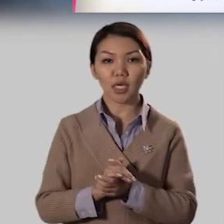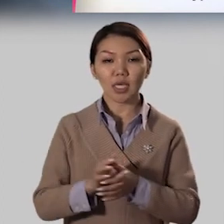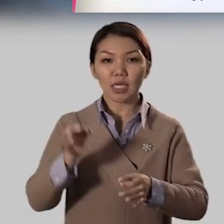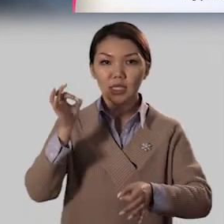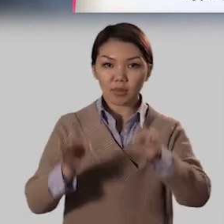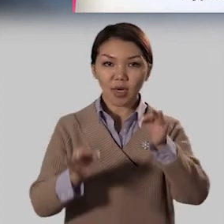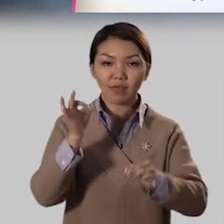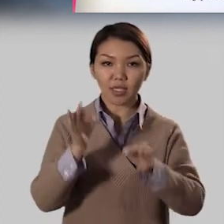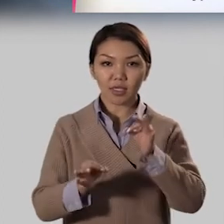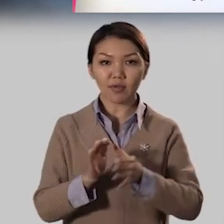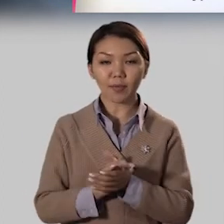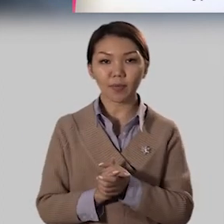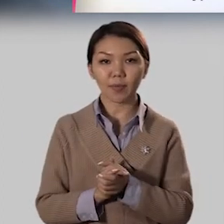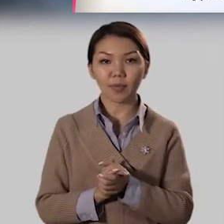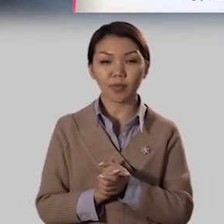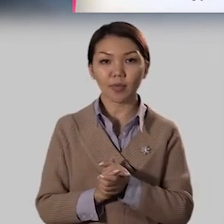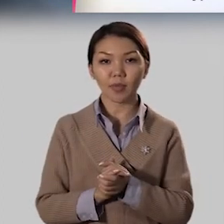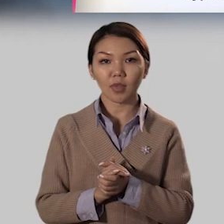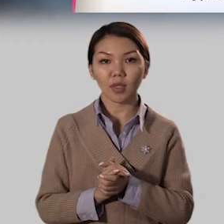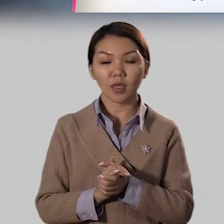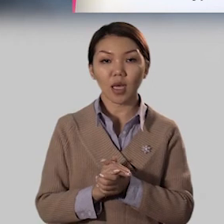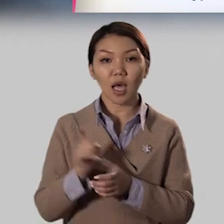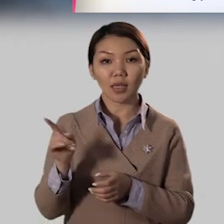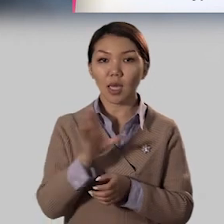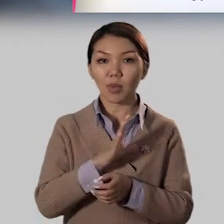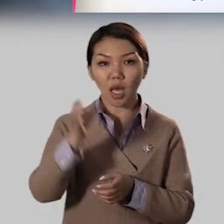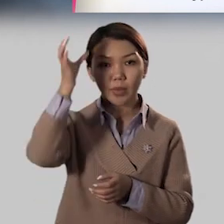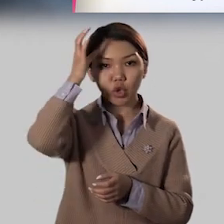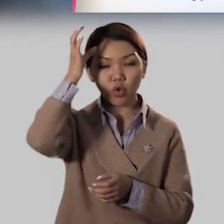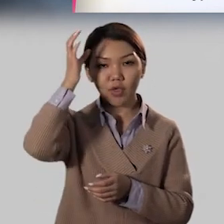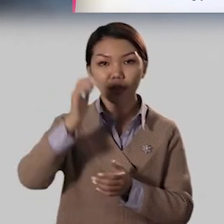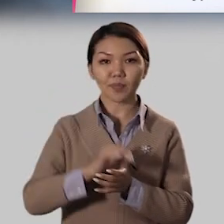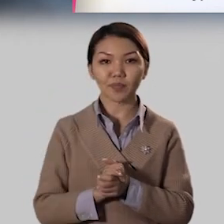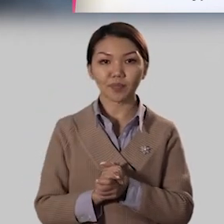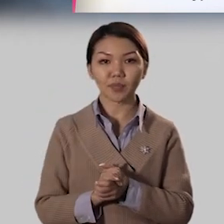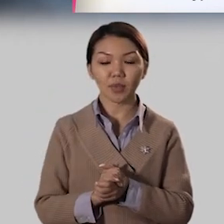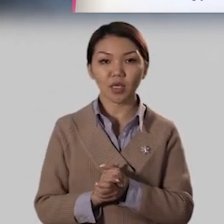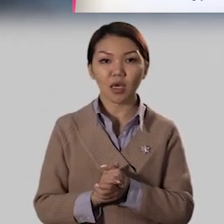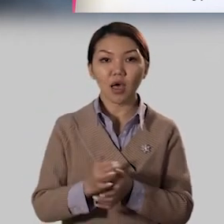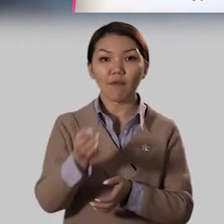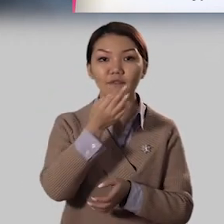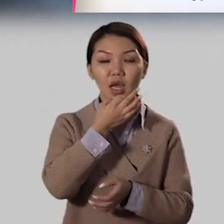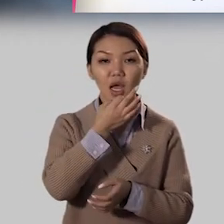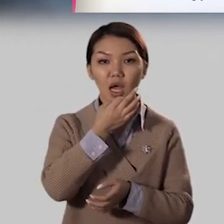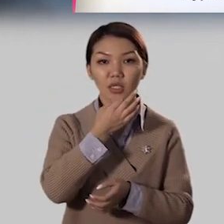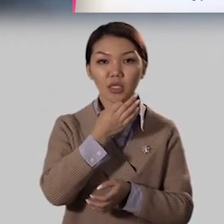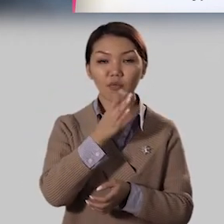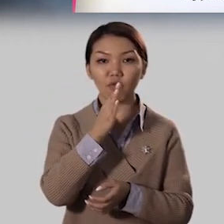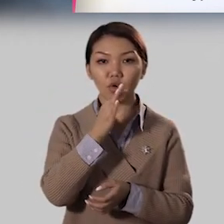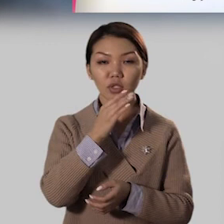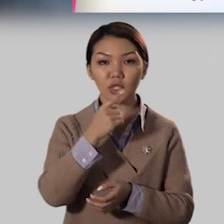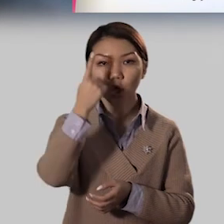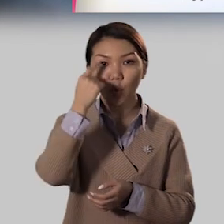в этом немалую роль сыграла образование курманжан в раннем возрасте она умела читать